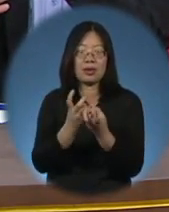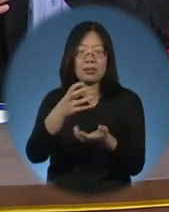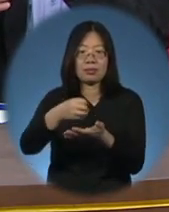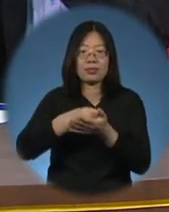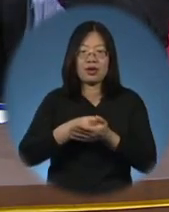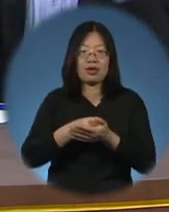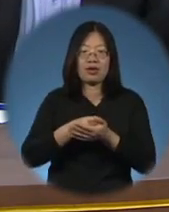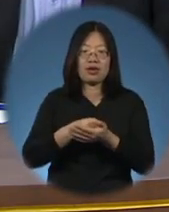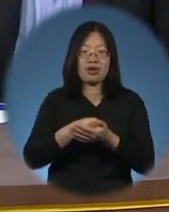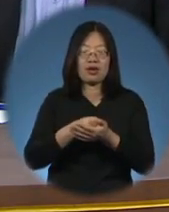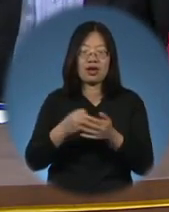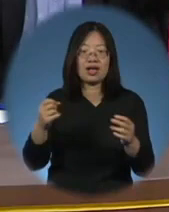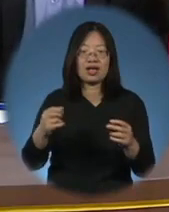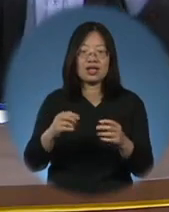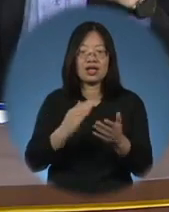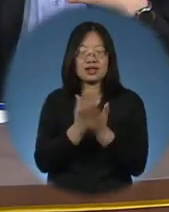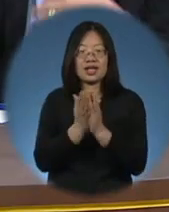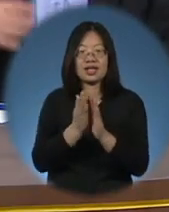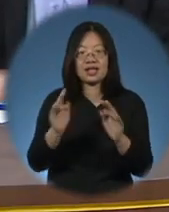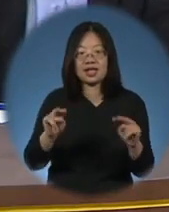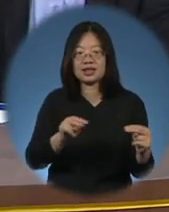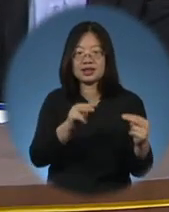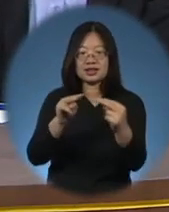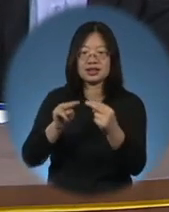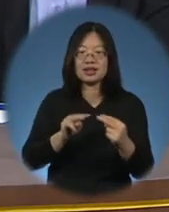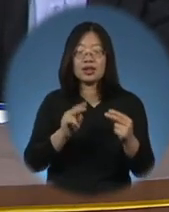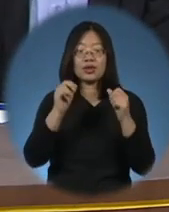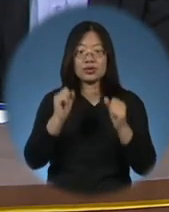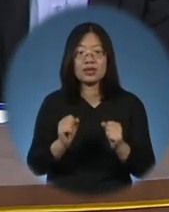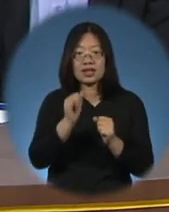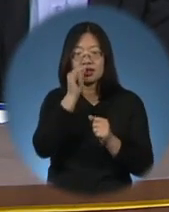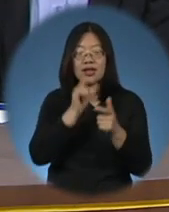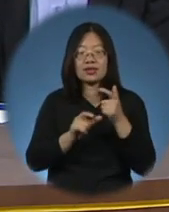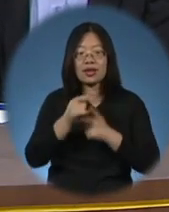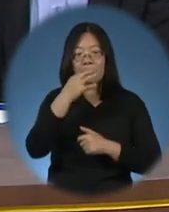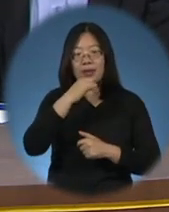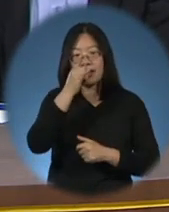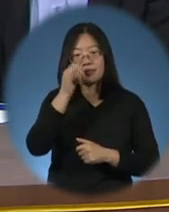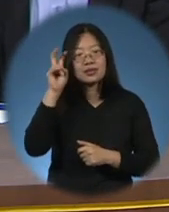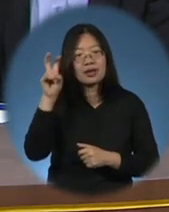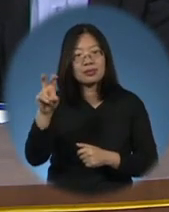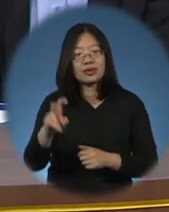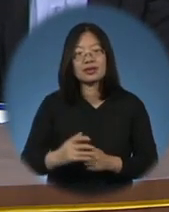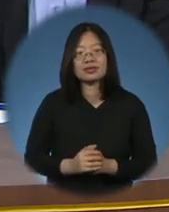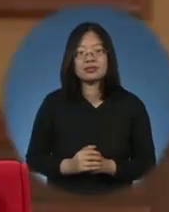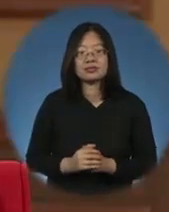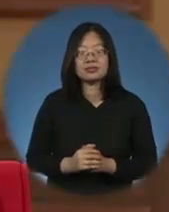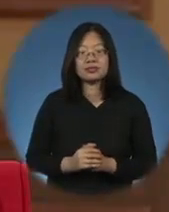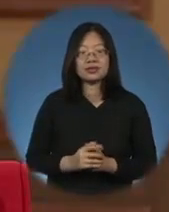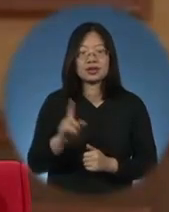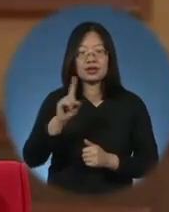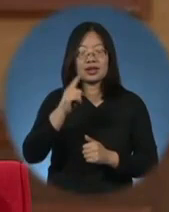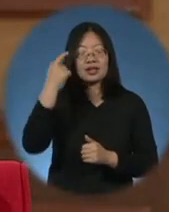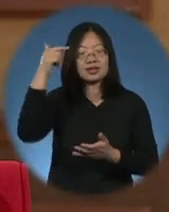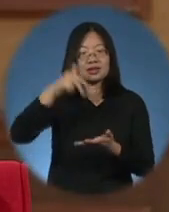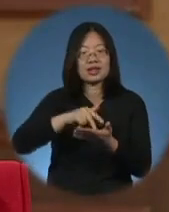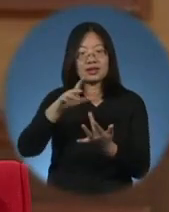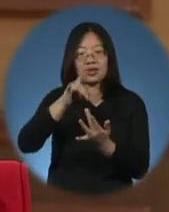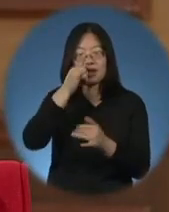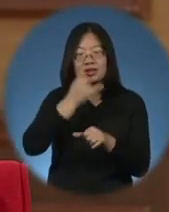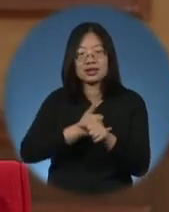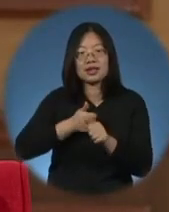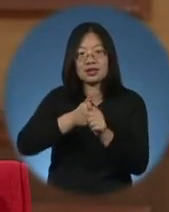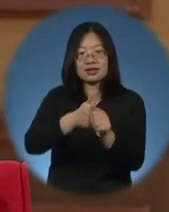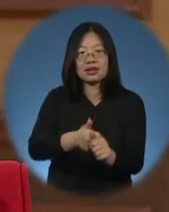방법으로 쳐다보는 이렇게 다양한 시각들이 존재하는 것이 훨씬 더 바람직하지 않을까 하는 생각은 들어요. 근데 어떤 시각을 택할지는